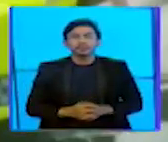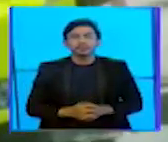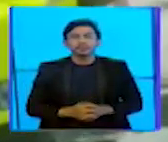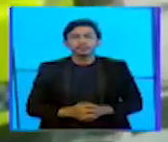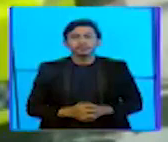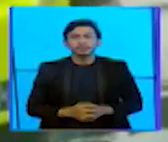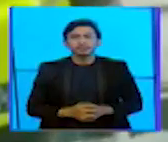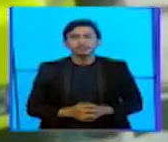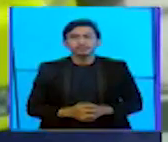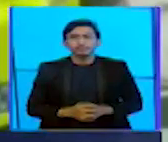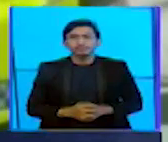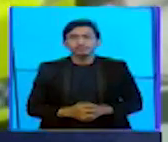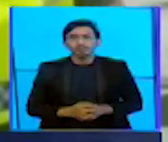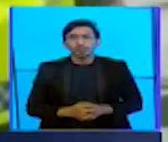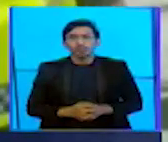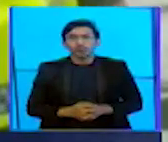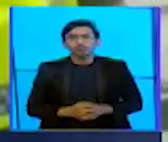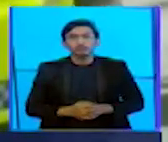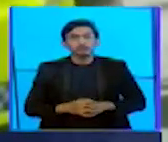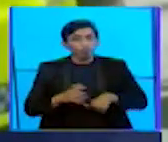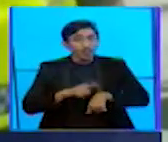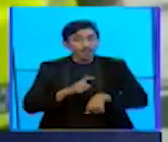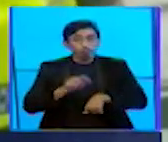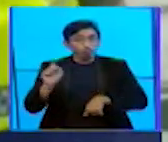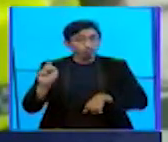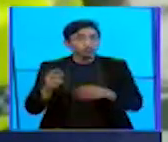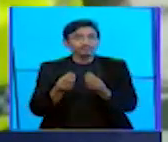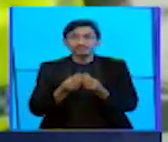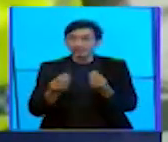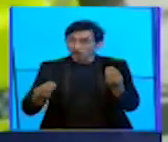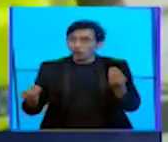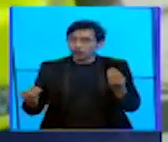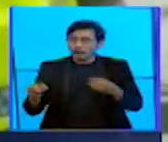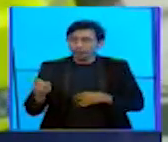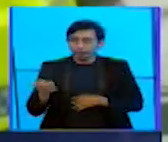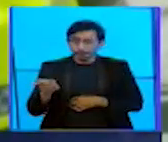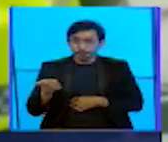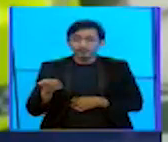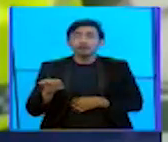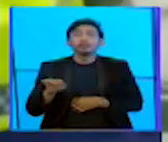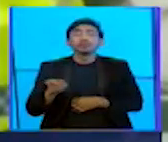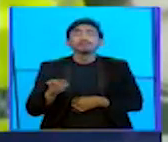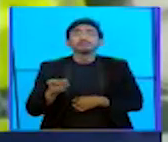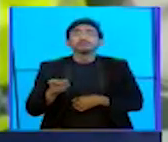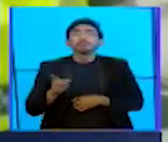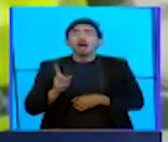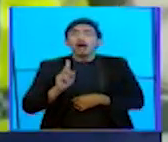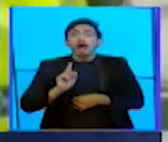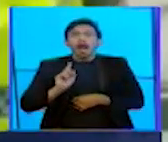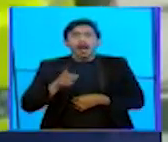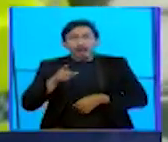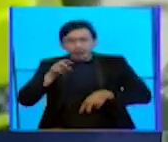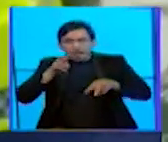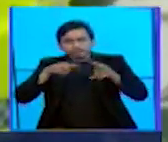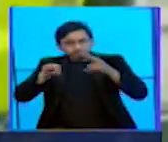Pada saat itu anggota kami BM Patwal di Telantas Polda Metro Jaya sedang melakukan patroli pimpinan